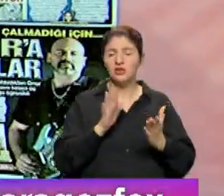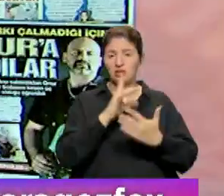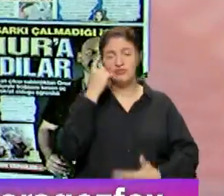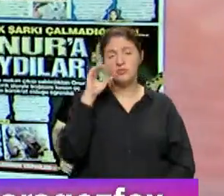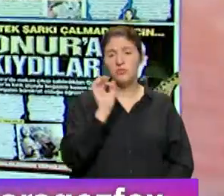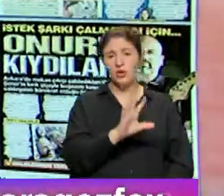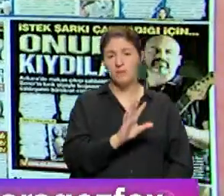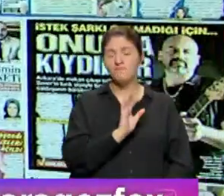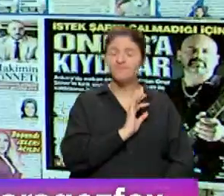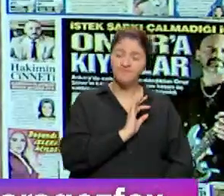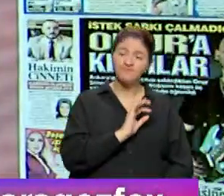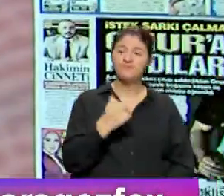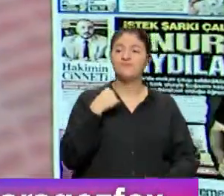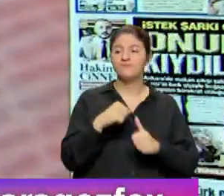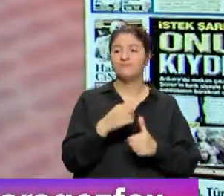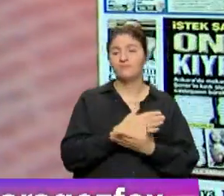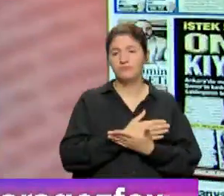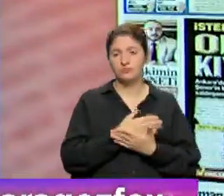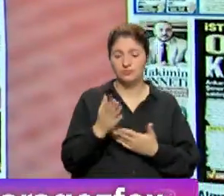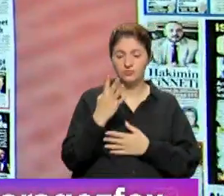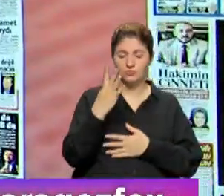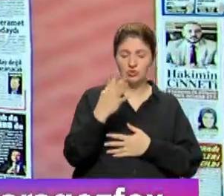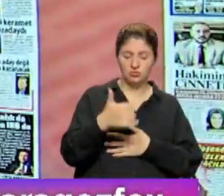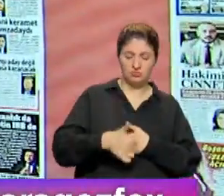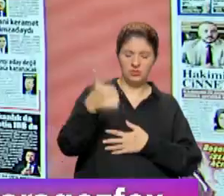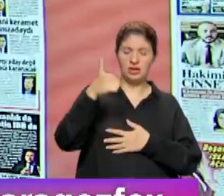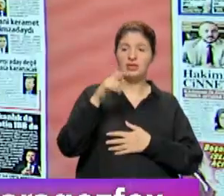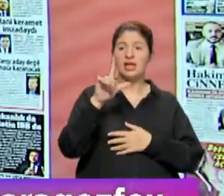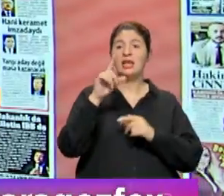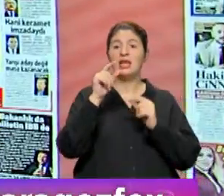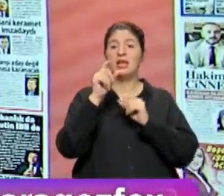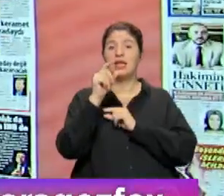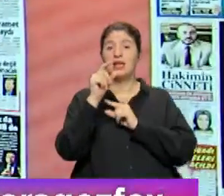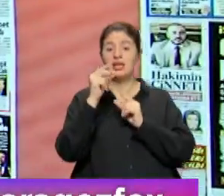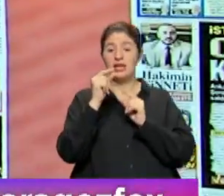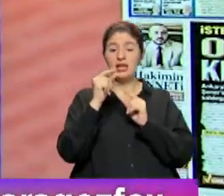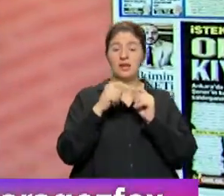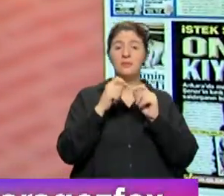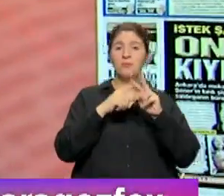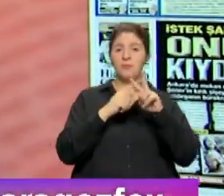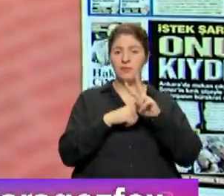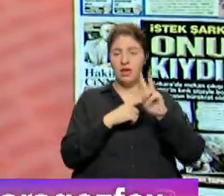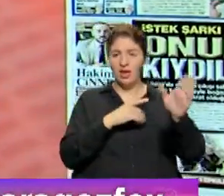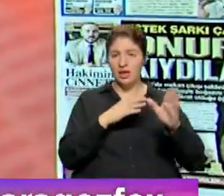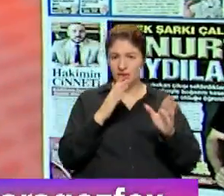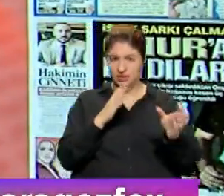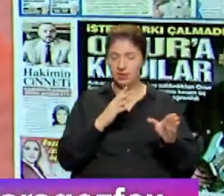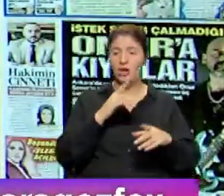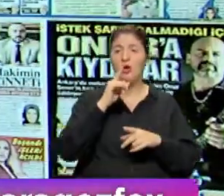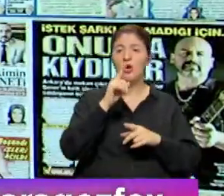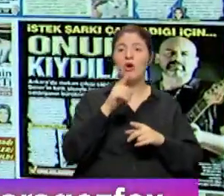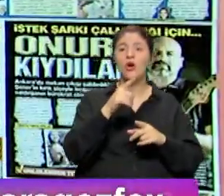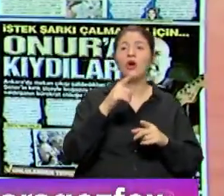şım bu şimdi yine devam edeceğiz 4 bakanla Libya'ya Bir çıkarma yapıldı Mevlüt Çavuşoğlu yine o